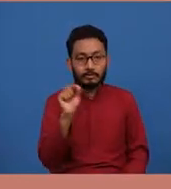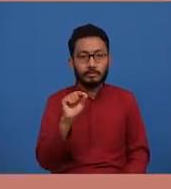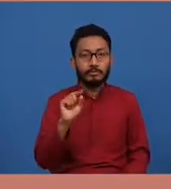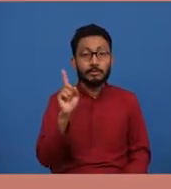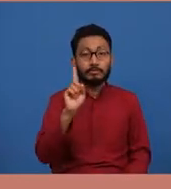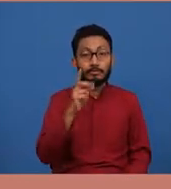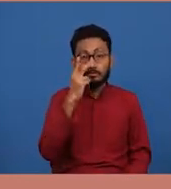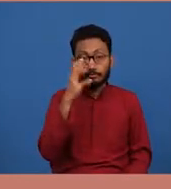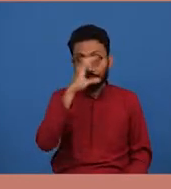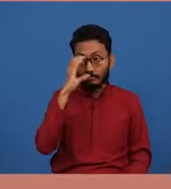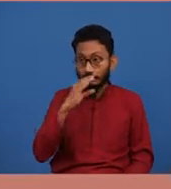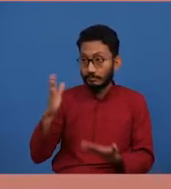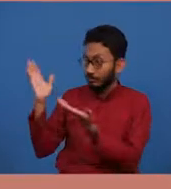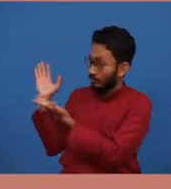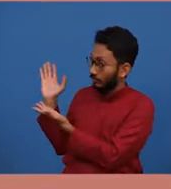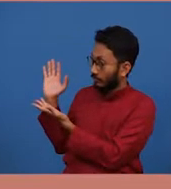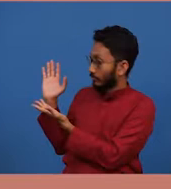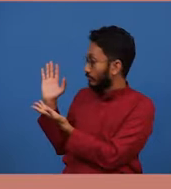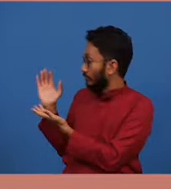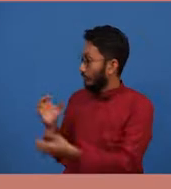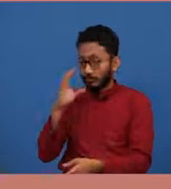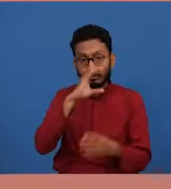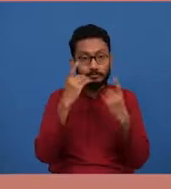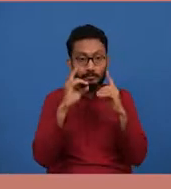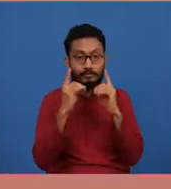Tahniah, pijak murid-murid cikgu.